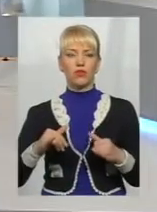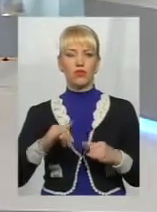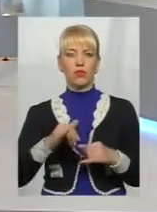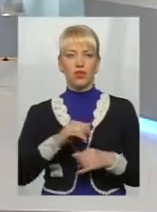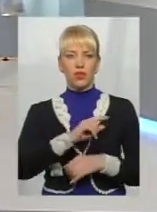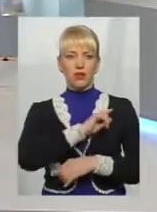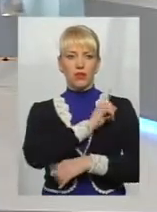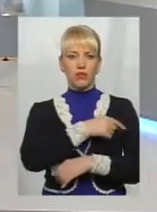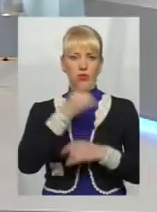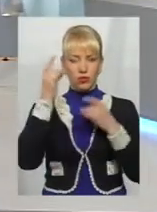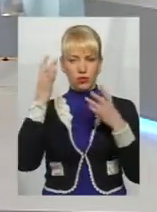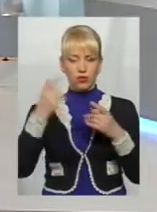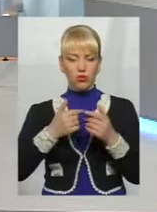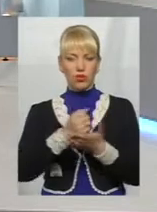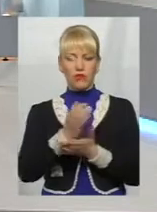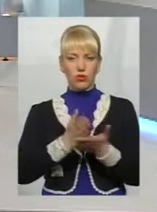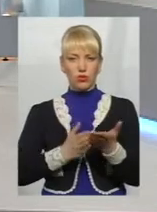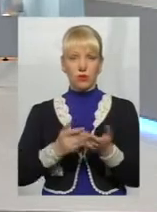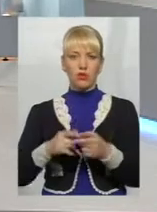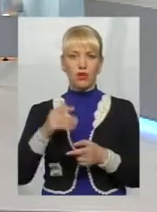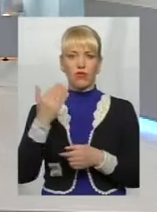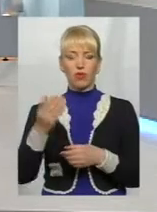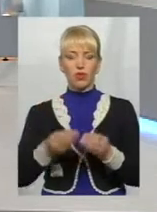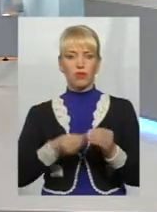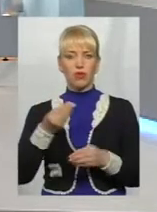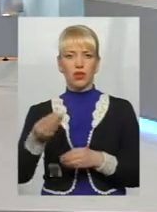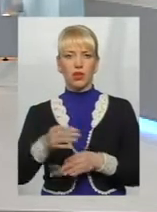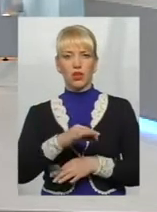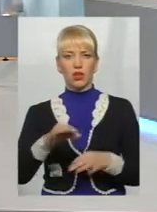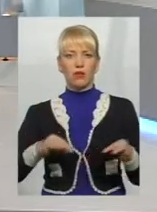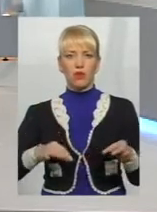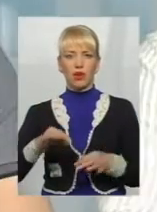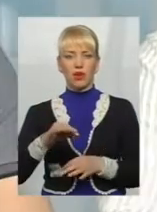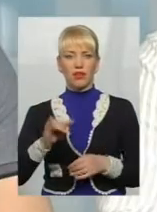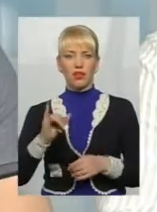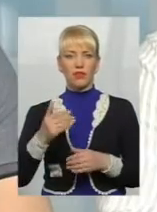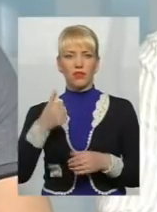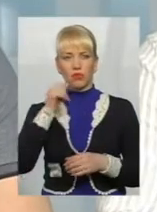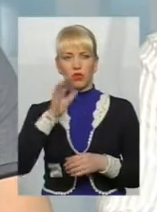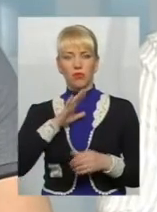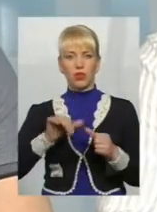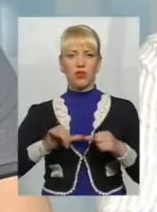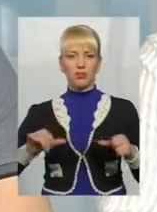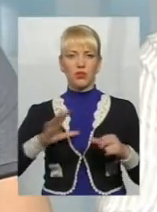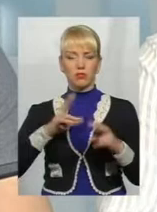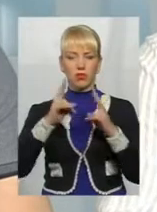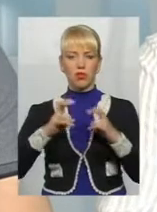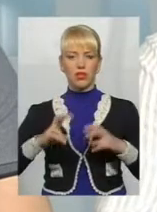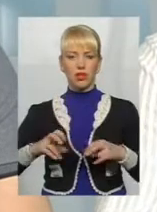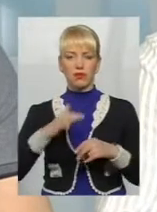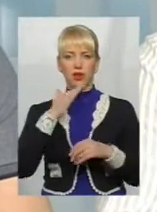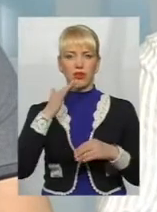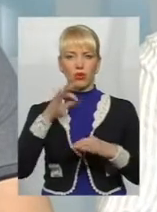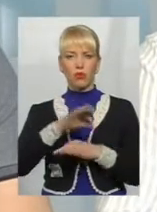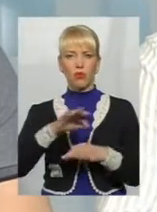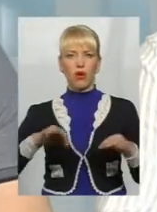інфраструктури, фізичної напрямку, вони подали проекти. І вчора була комісія, розглянути було цілий ряд проєктів,